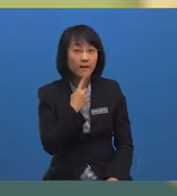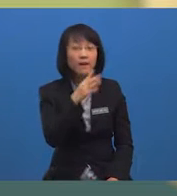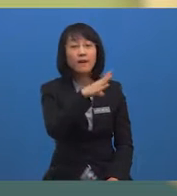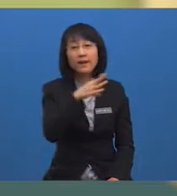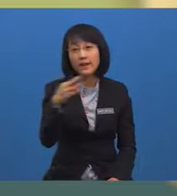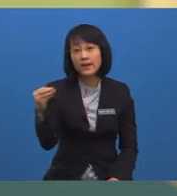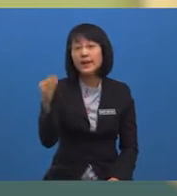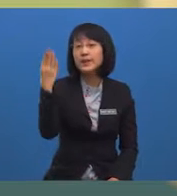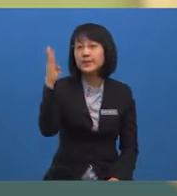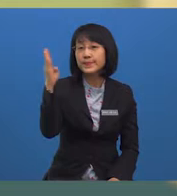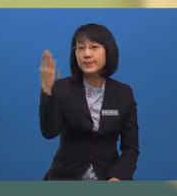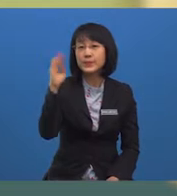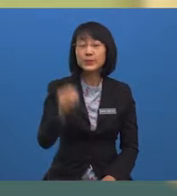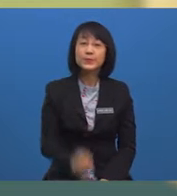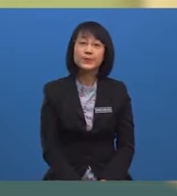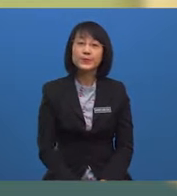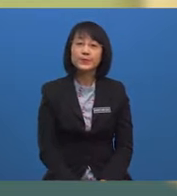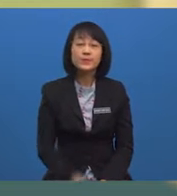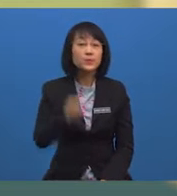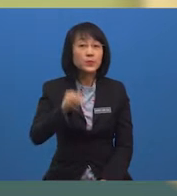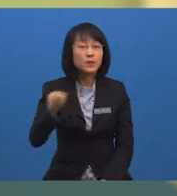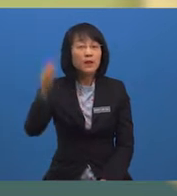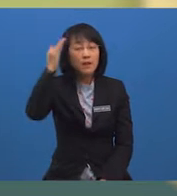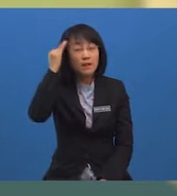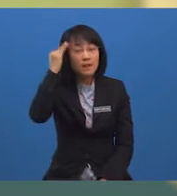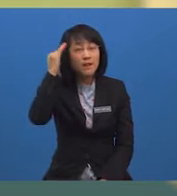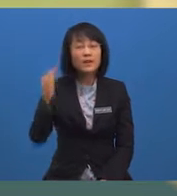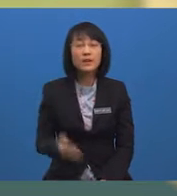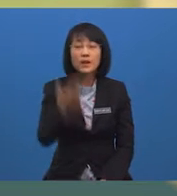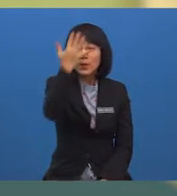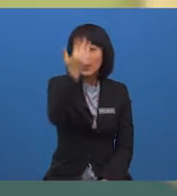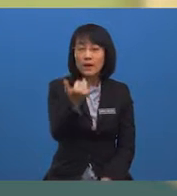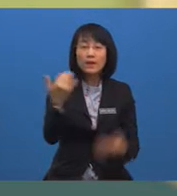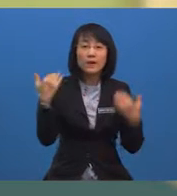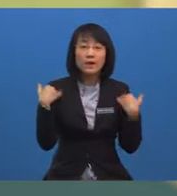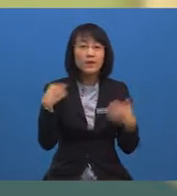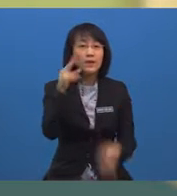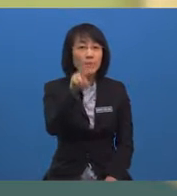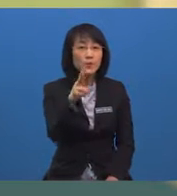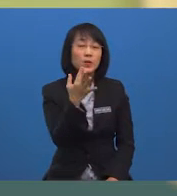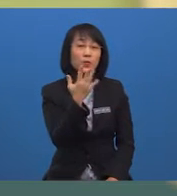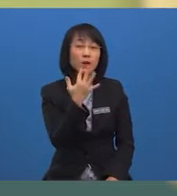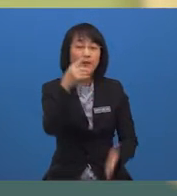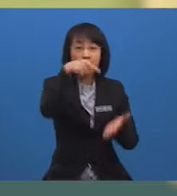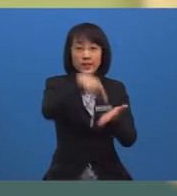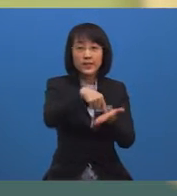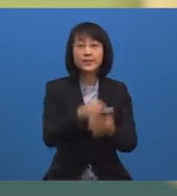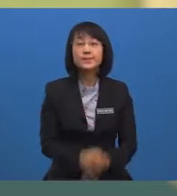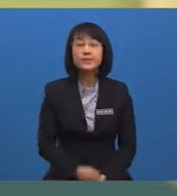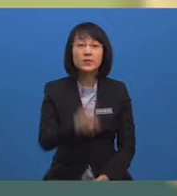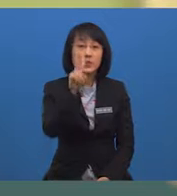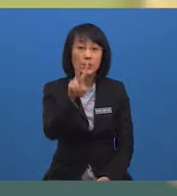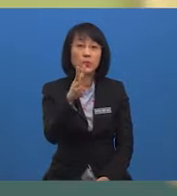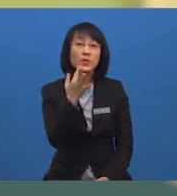dan biru. Murid-murid tahu tak mengapa ada dua warna ini? Dua